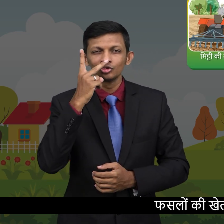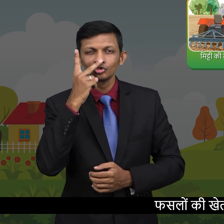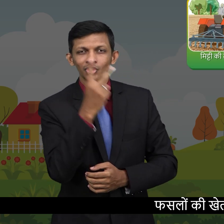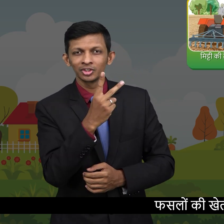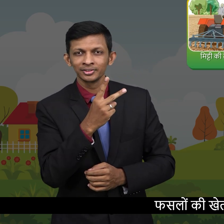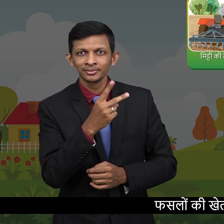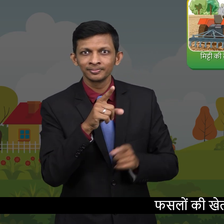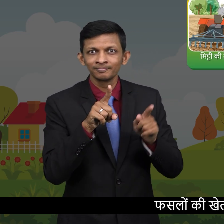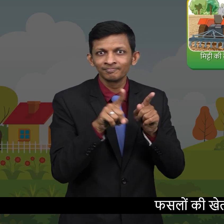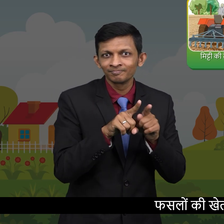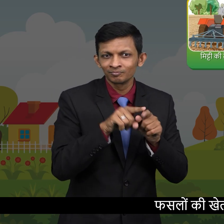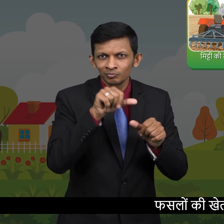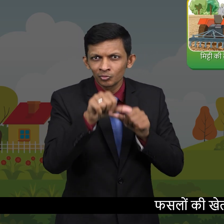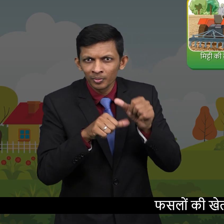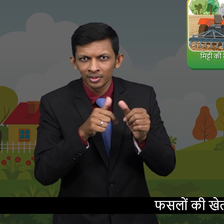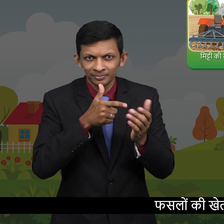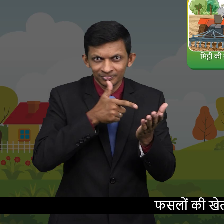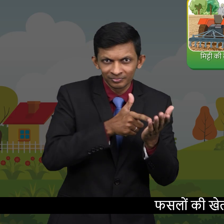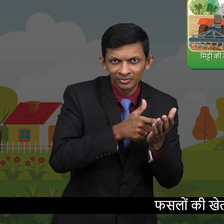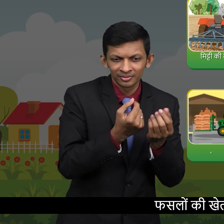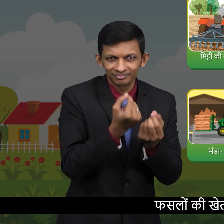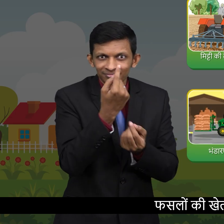फसलों की खेती के विभिन्न चरणों को देखें।